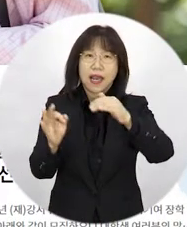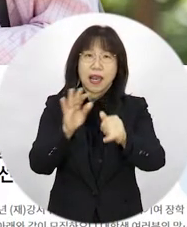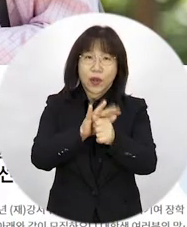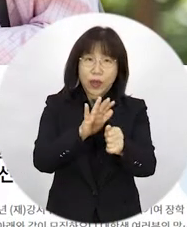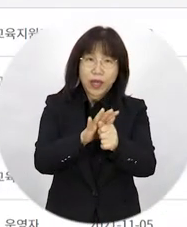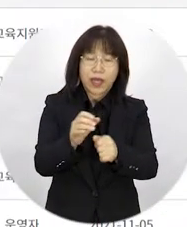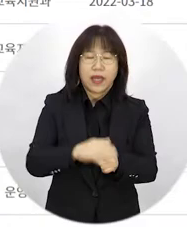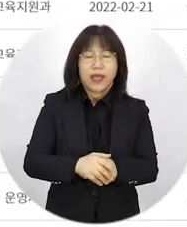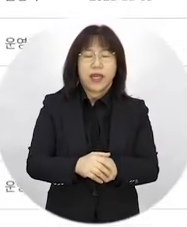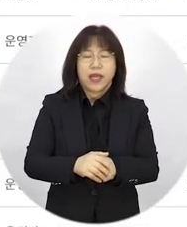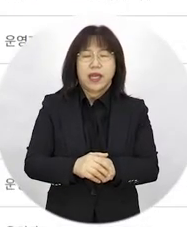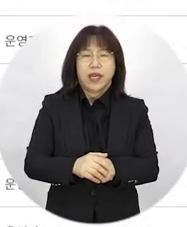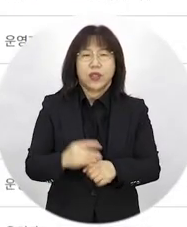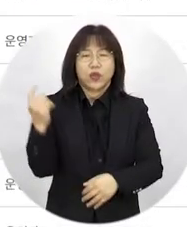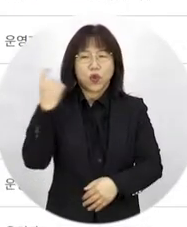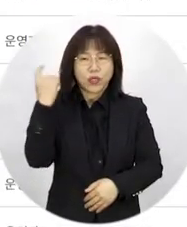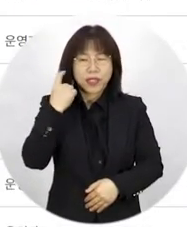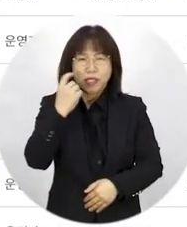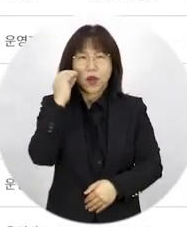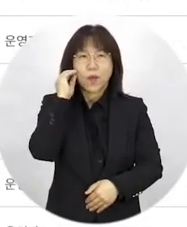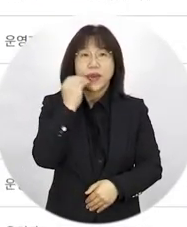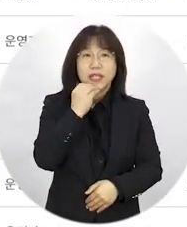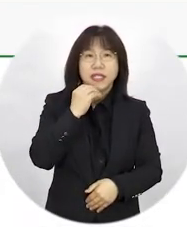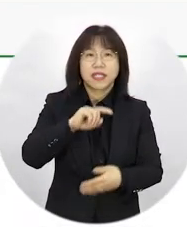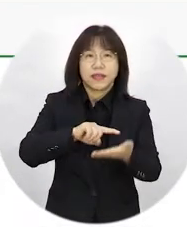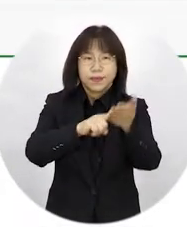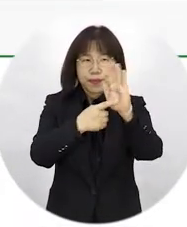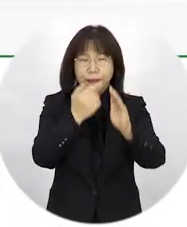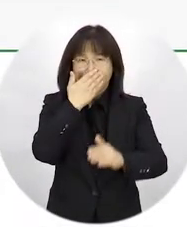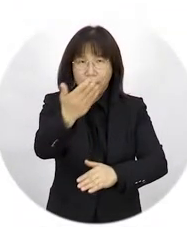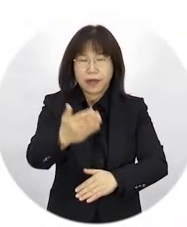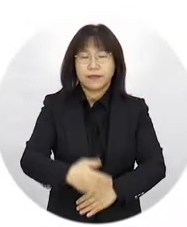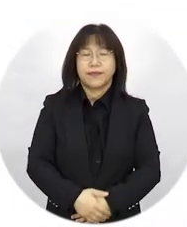홈페이지 열린 소식 공지사항에서 확인할 수 있습니다.